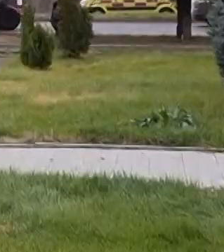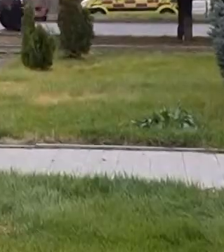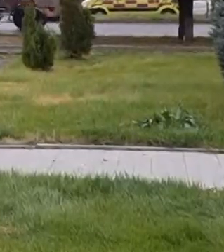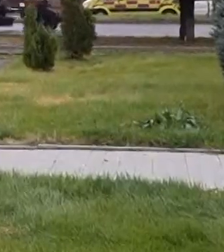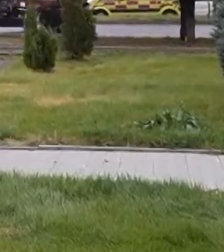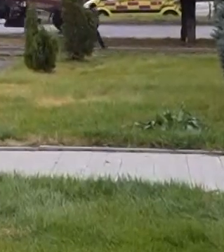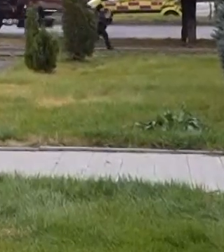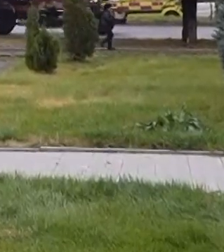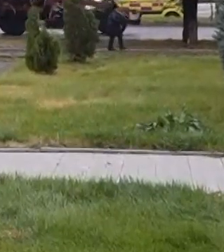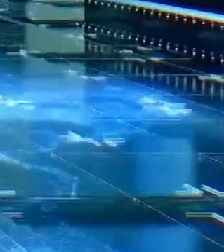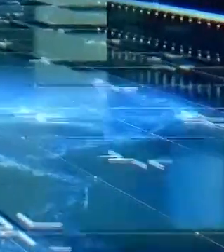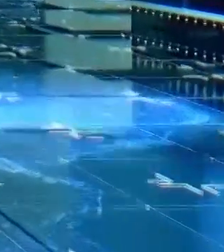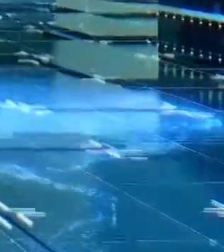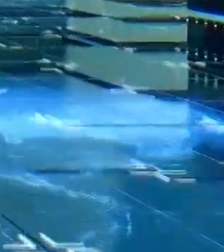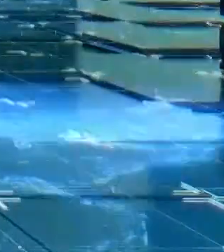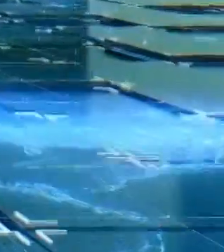ЖТСУ.